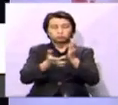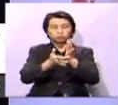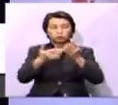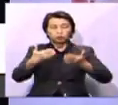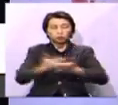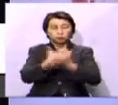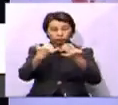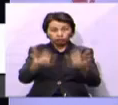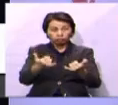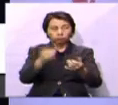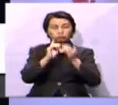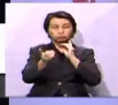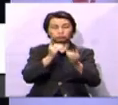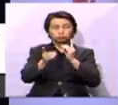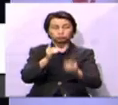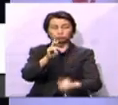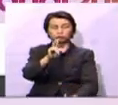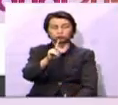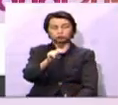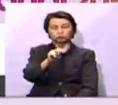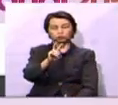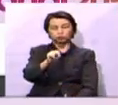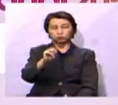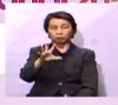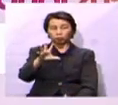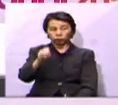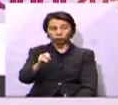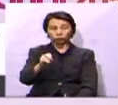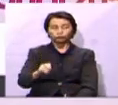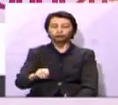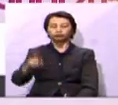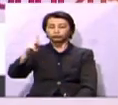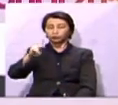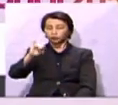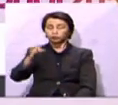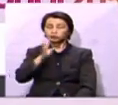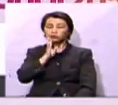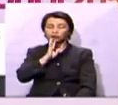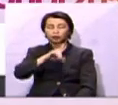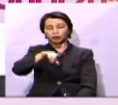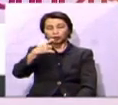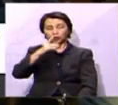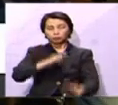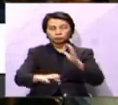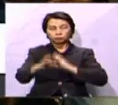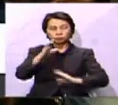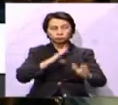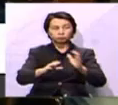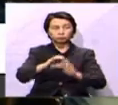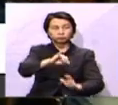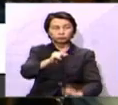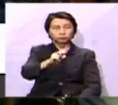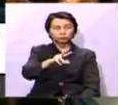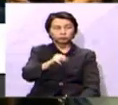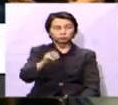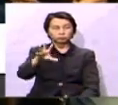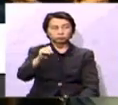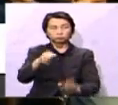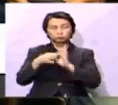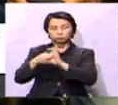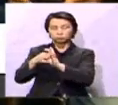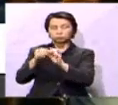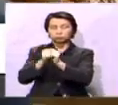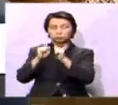kini sepanjang dialog TN50 dijalankan. Tambah Khairi, beberapa lagi aspirasi janaan TN50 kerjasama dengan